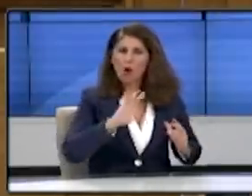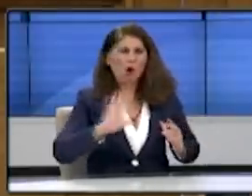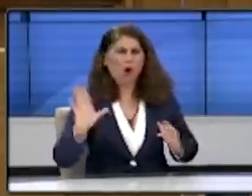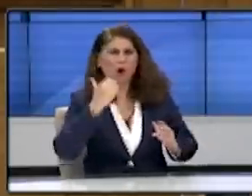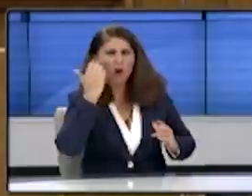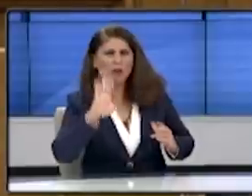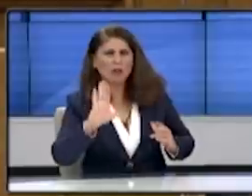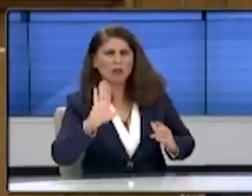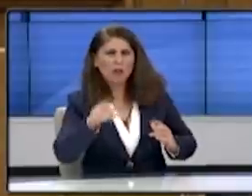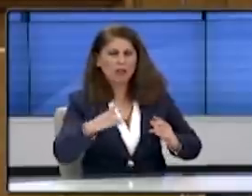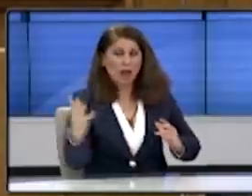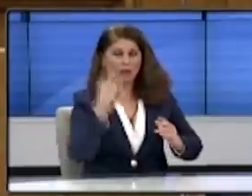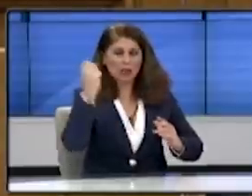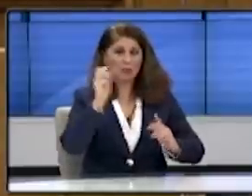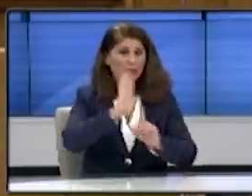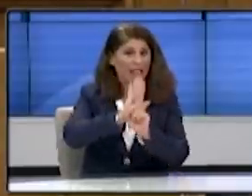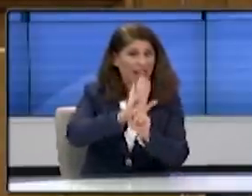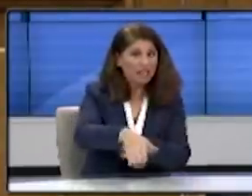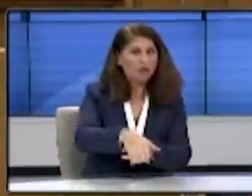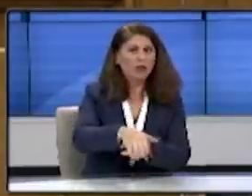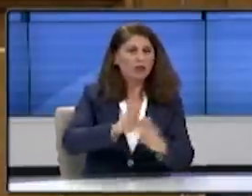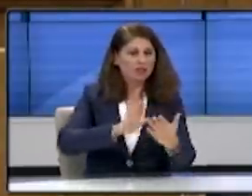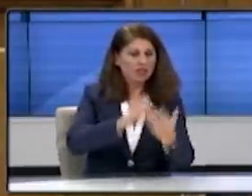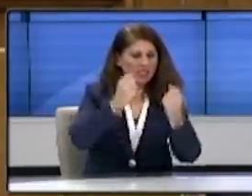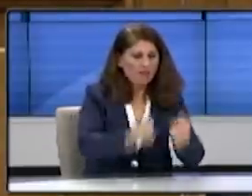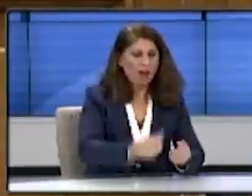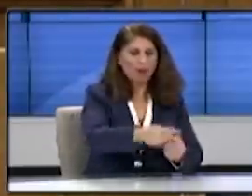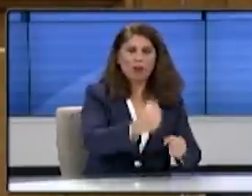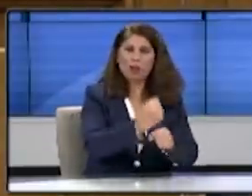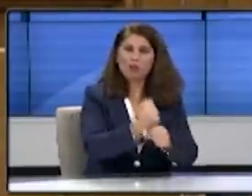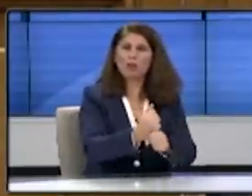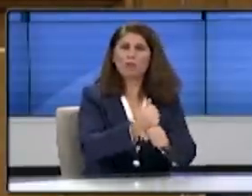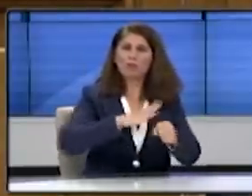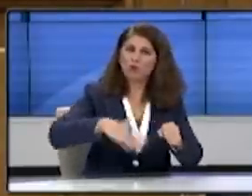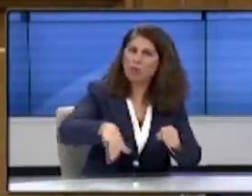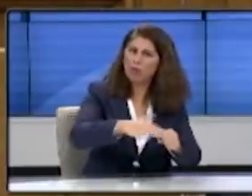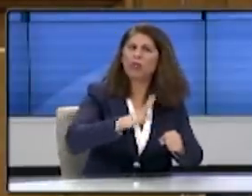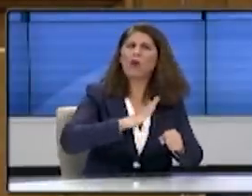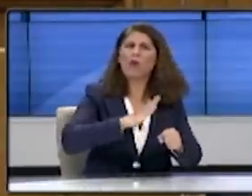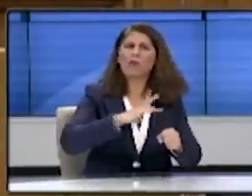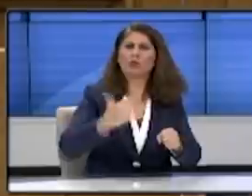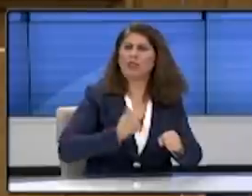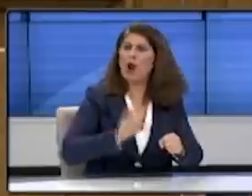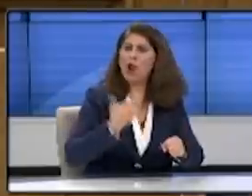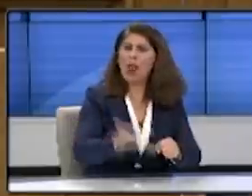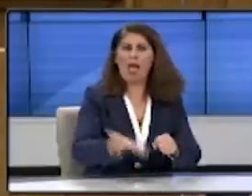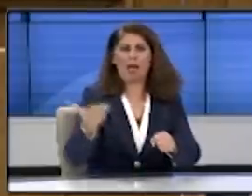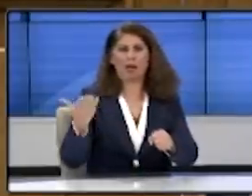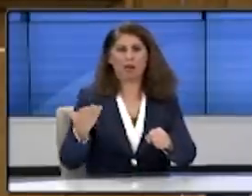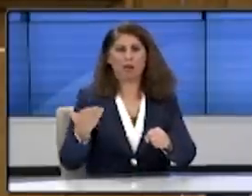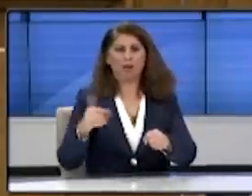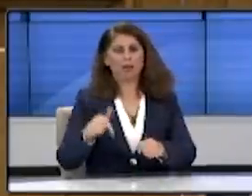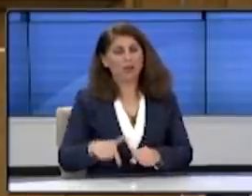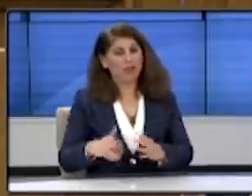τον αυταρχισμό και την καταστολή απέναντι σε εργαζόμενους, στο λαό, την νεολαία. Τώρα, πώς